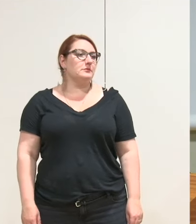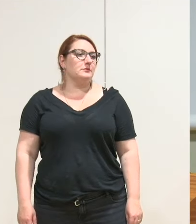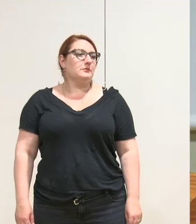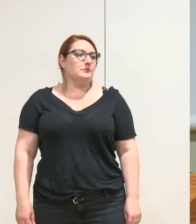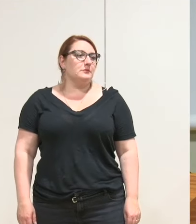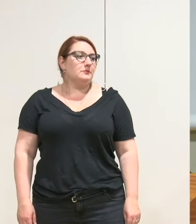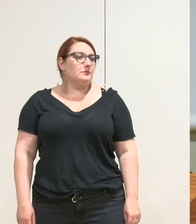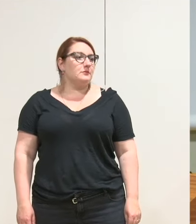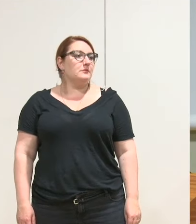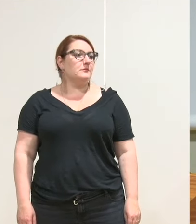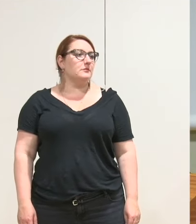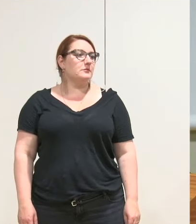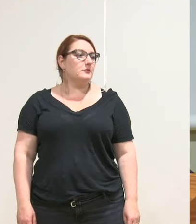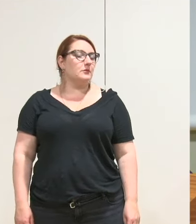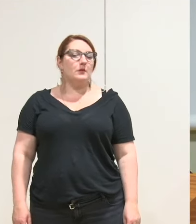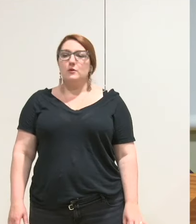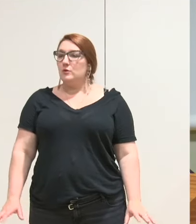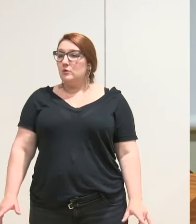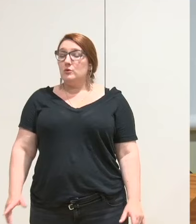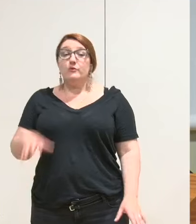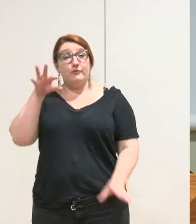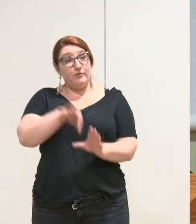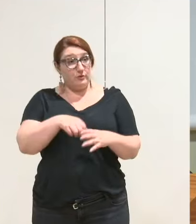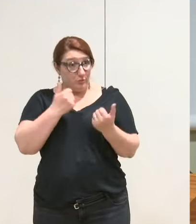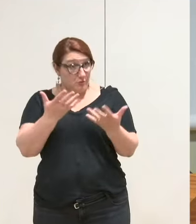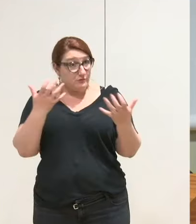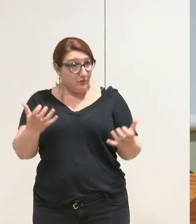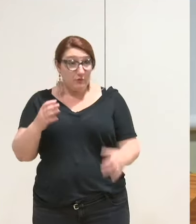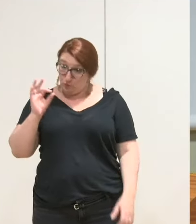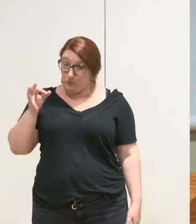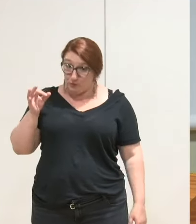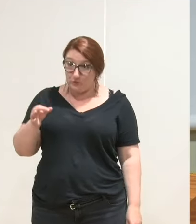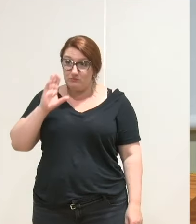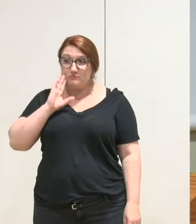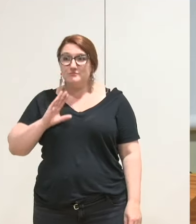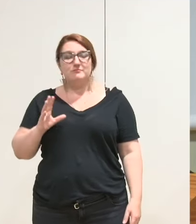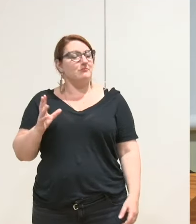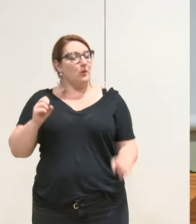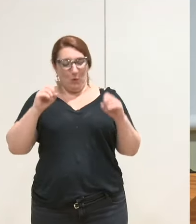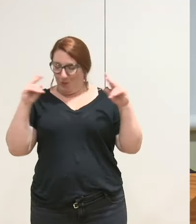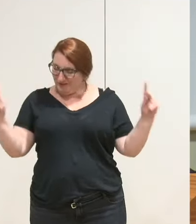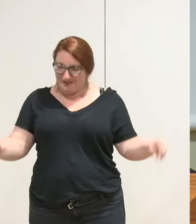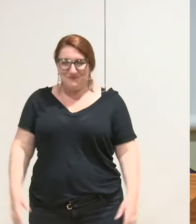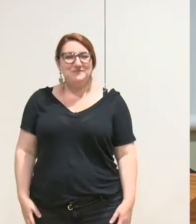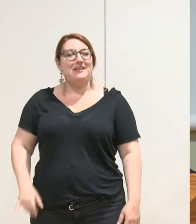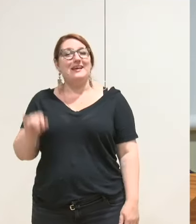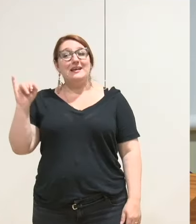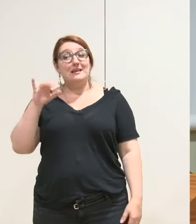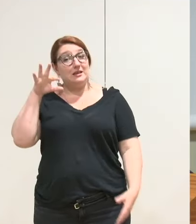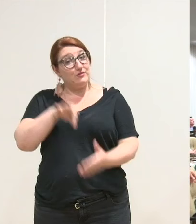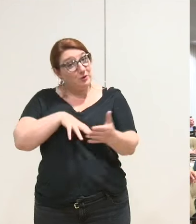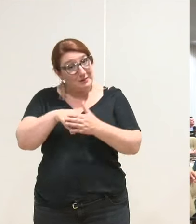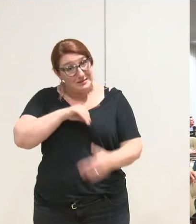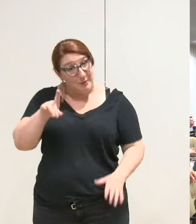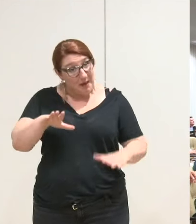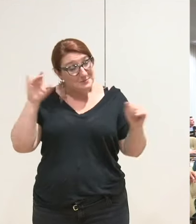faut euh je le mets au voix si vous voulez vous voulez que mette au voix allons-y qui ne prend pas part au vote